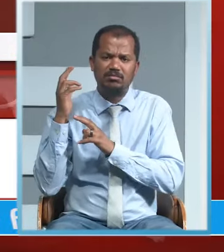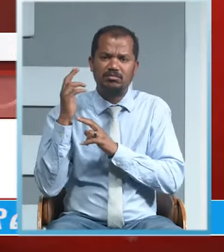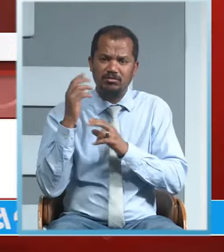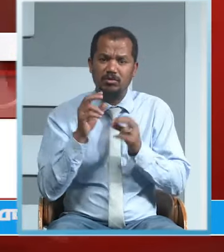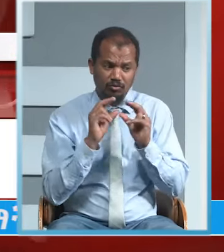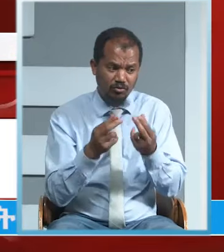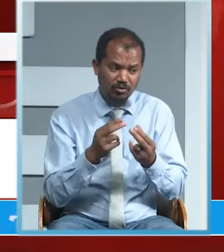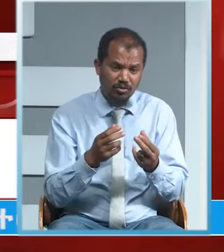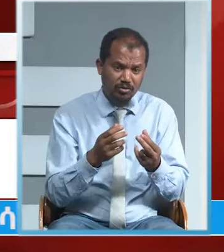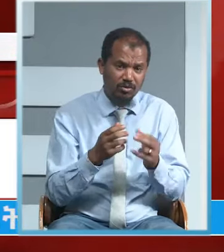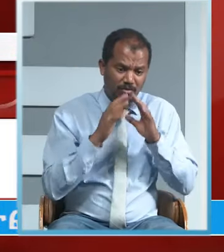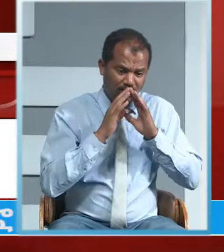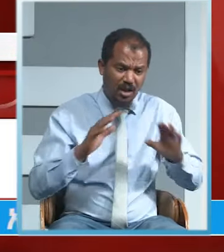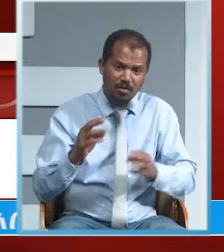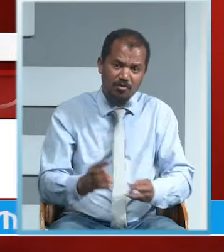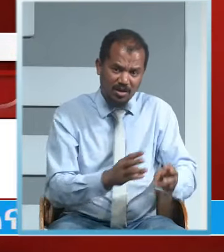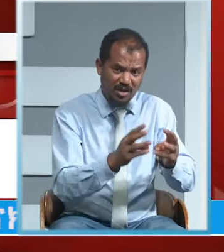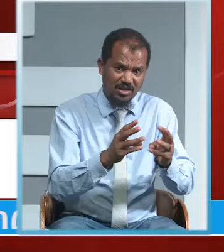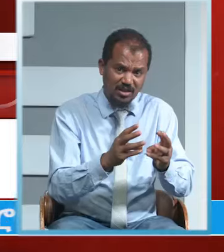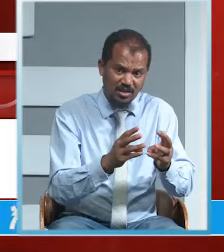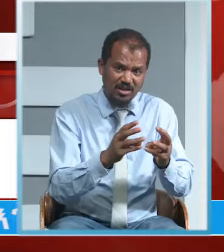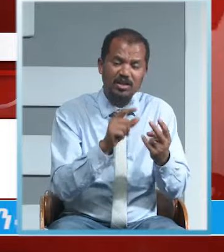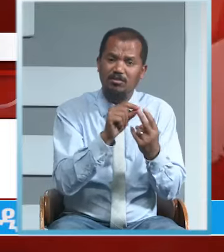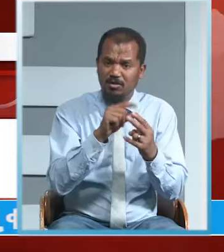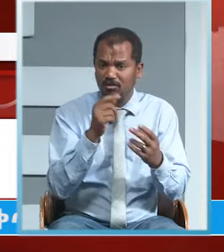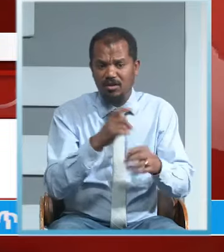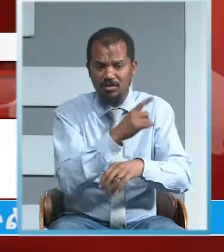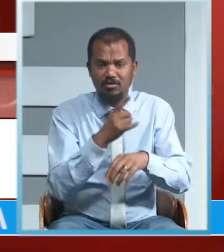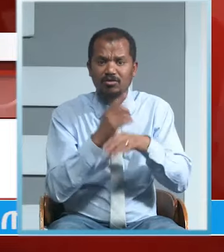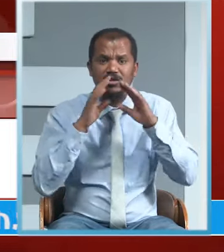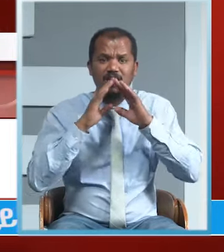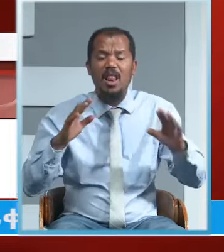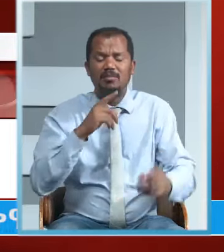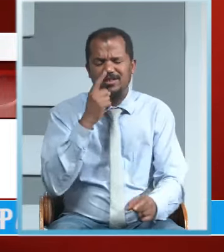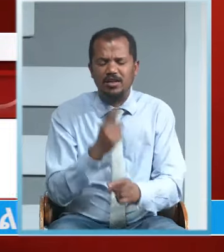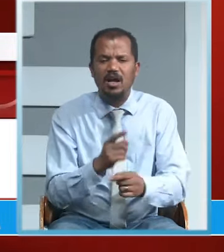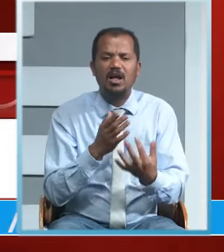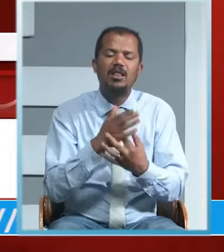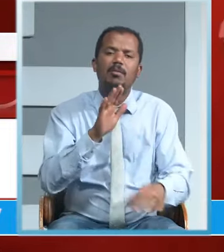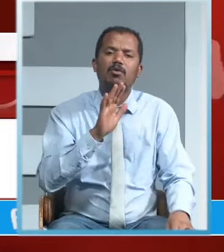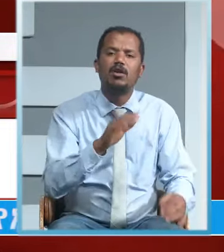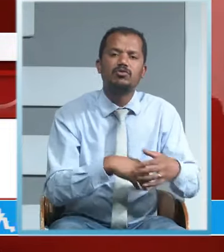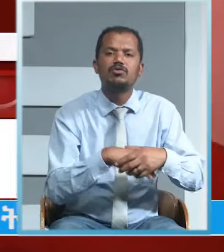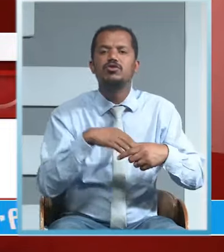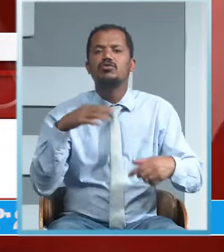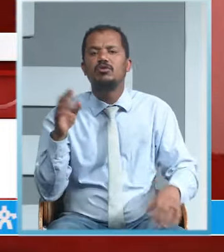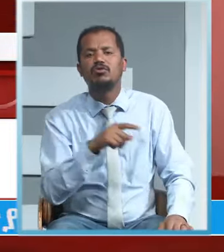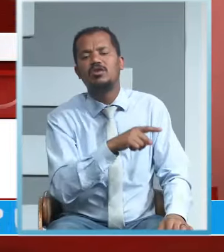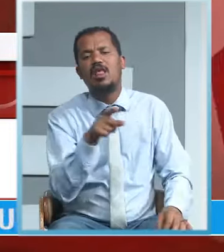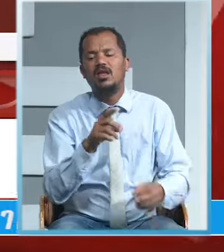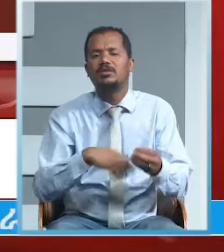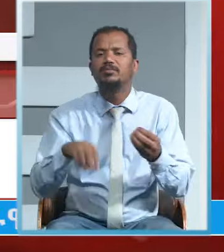ቡድኖች በሰላማዊ መንገድ እንዲመረጥ እና ዜጎች ሰላም እንዲረጋገጥ የበኩላቸውን እንዲወጡ እናንተን ጨምሮ